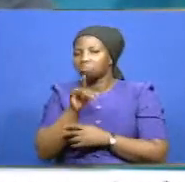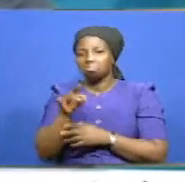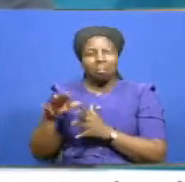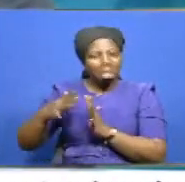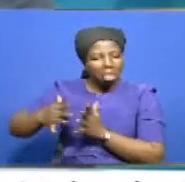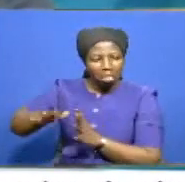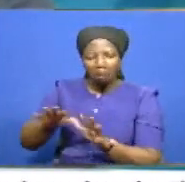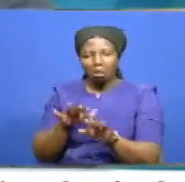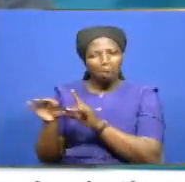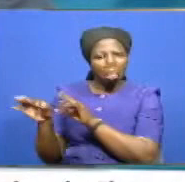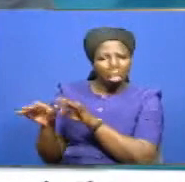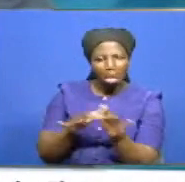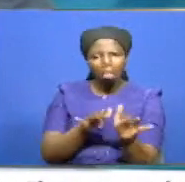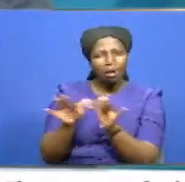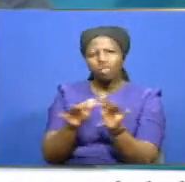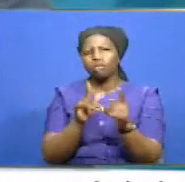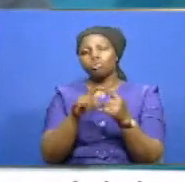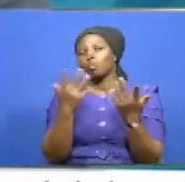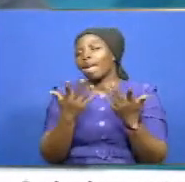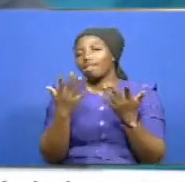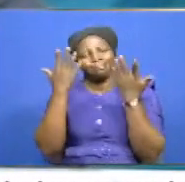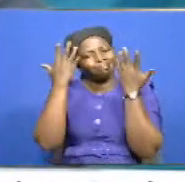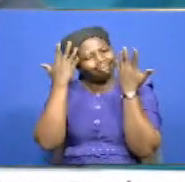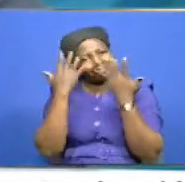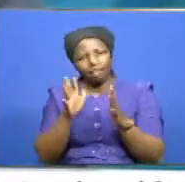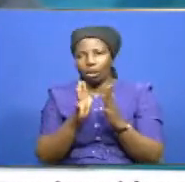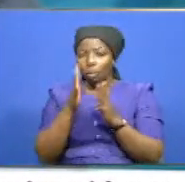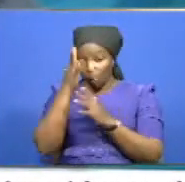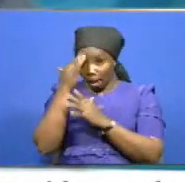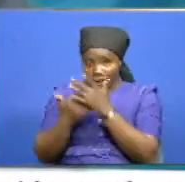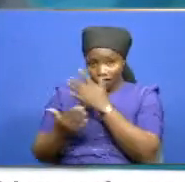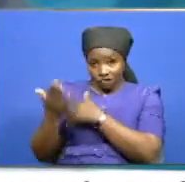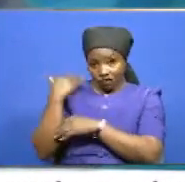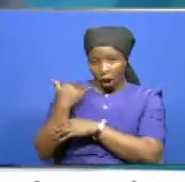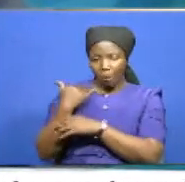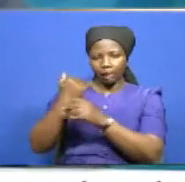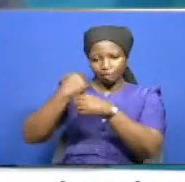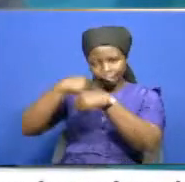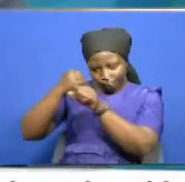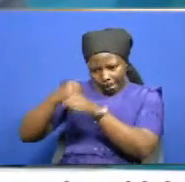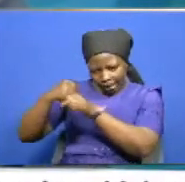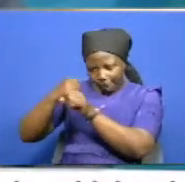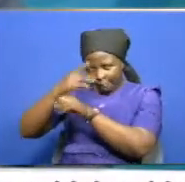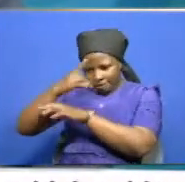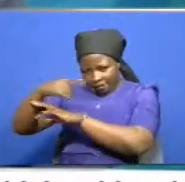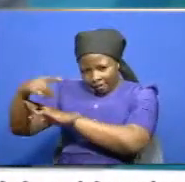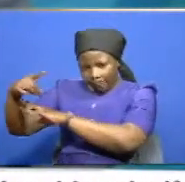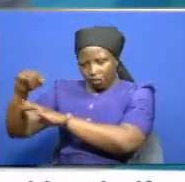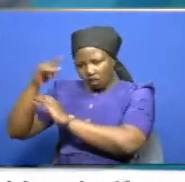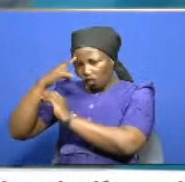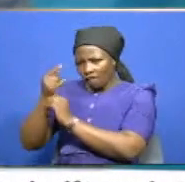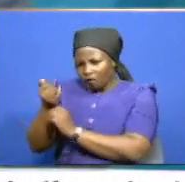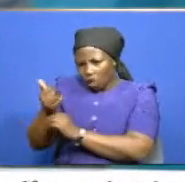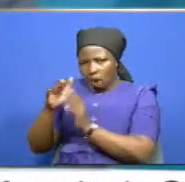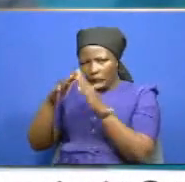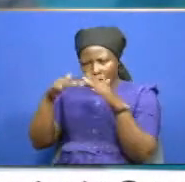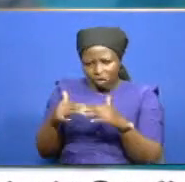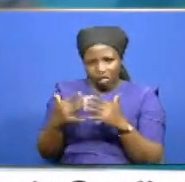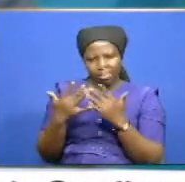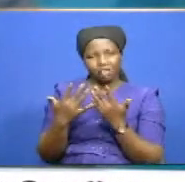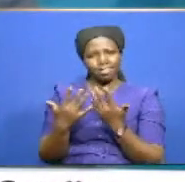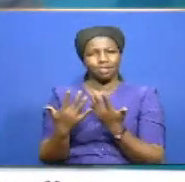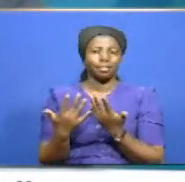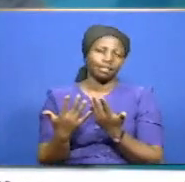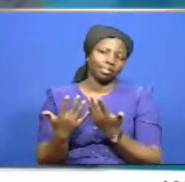because initial planning, initial design was just for zile nyumba ndogo chache ama design chache.